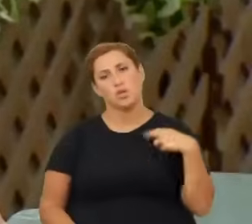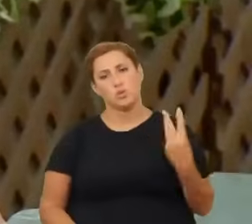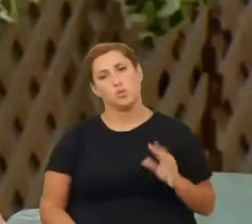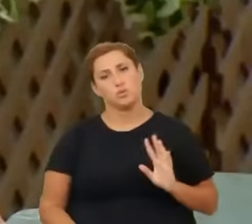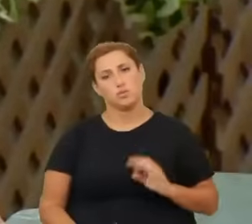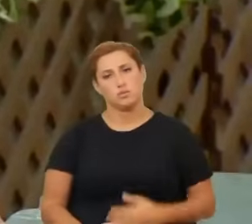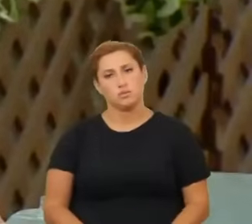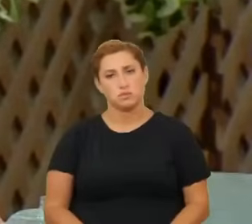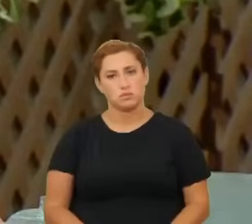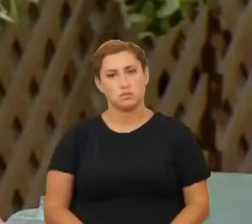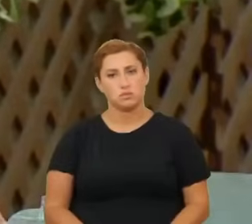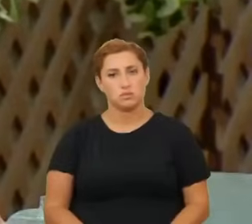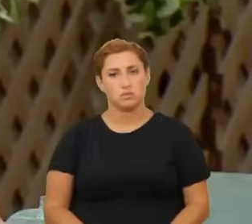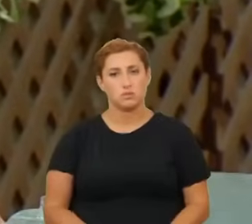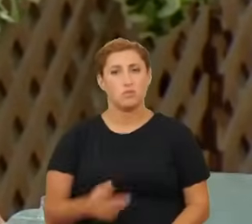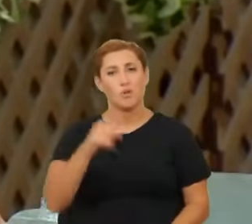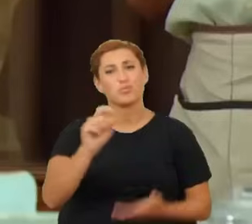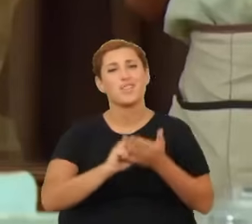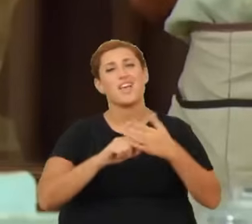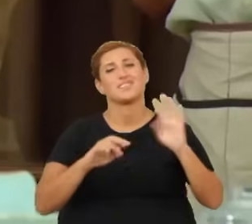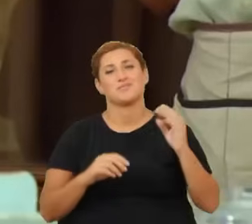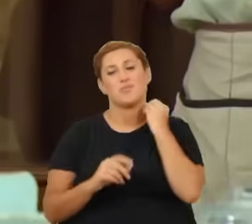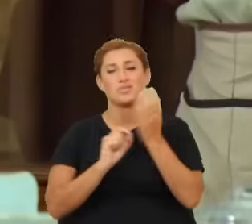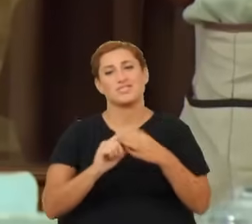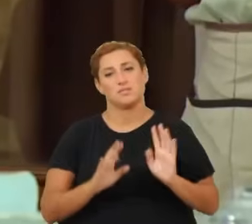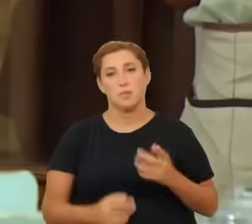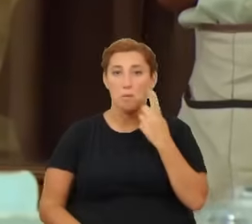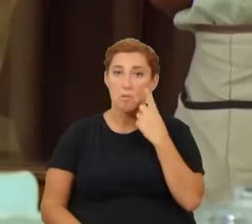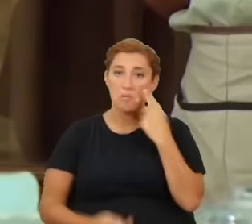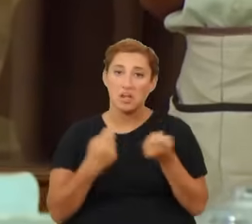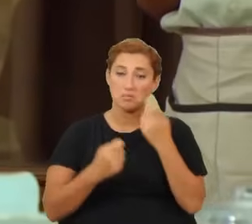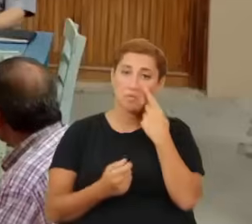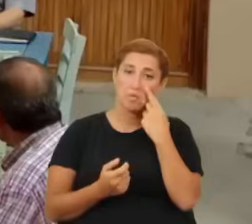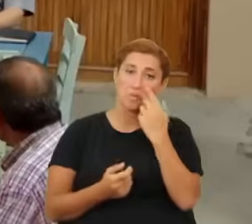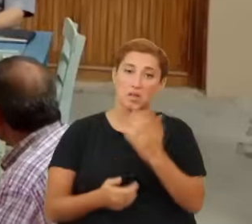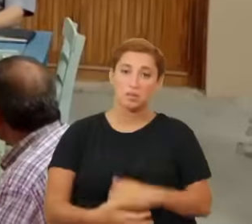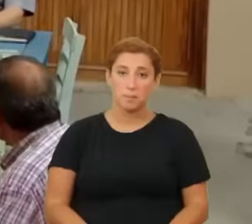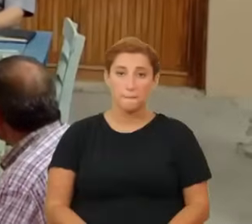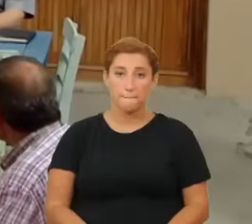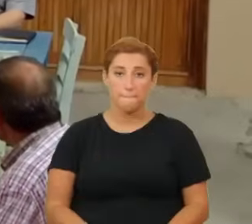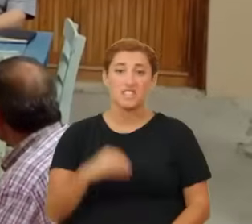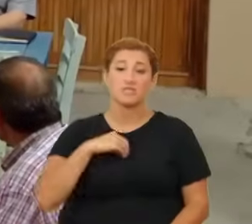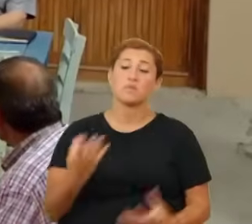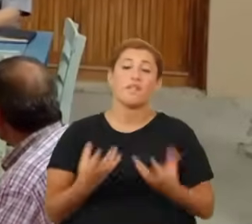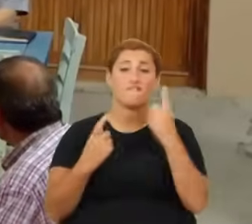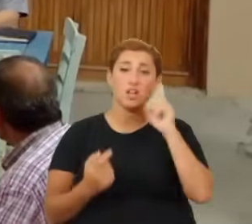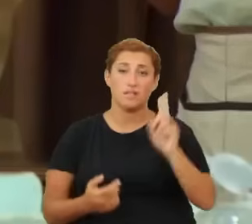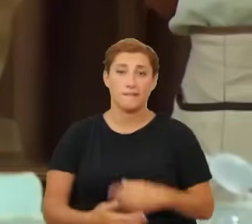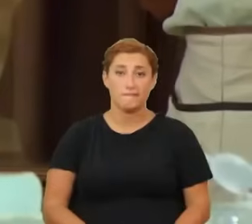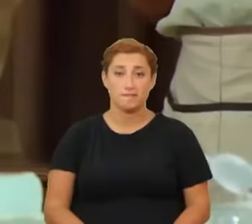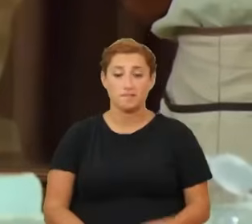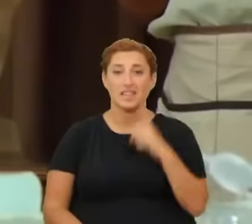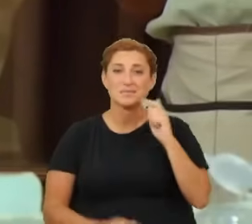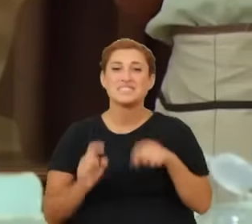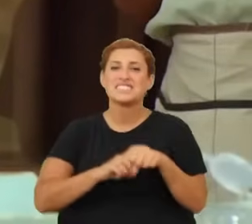olsun. Bari bunu yazma ya. Bak bak bak bak. Hareketlere bak, hareketlere. İçim yandı valla. Adamı